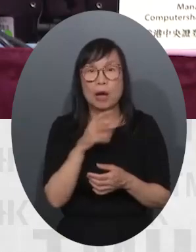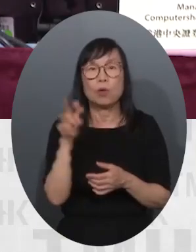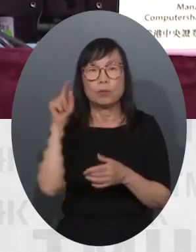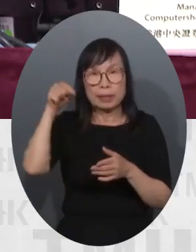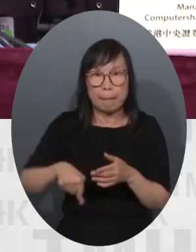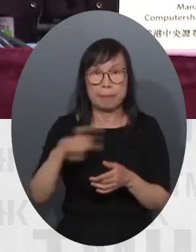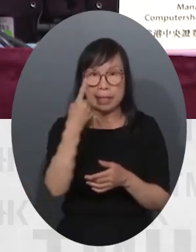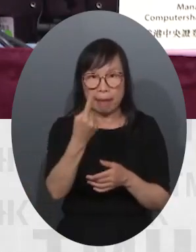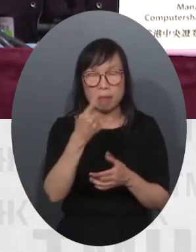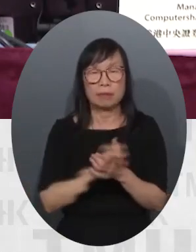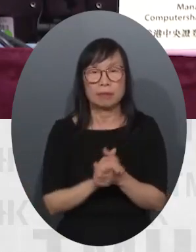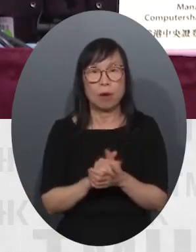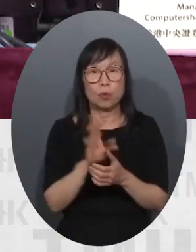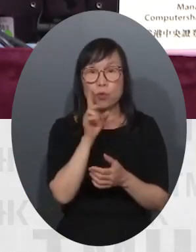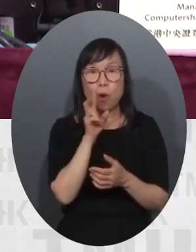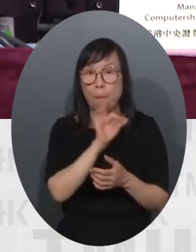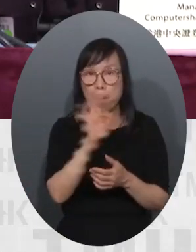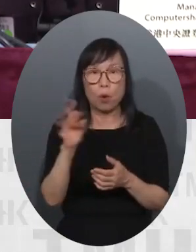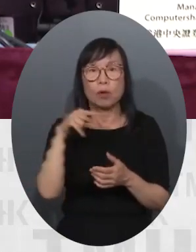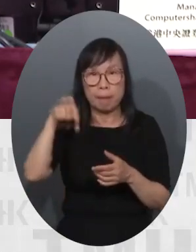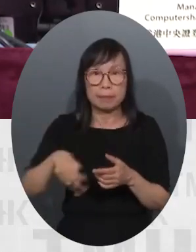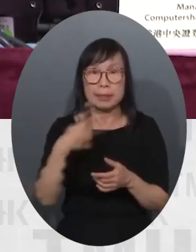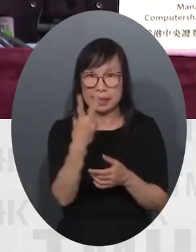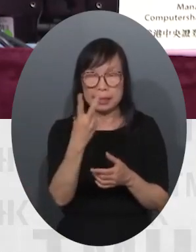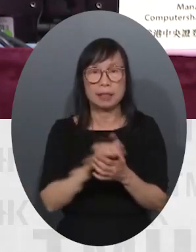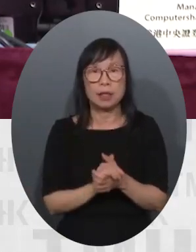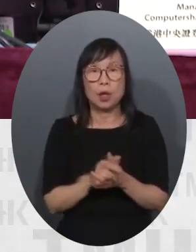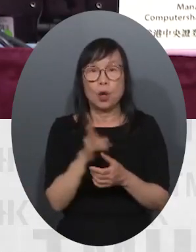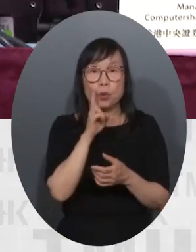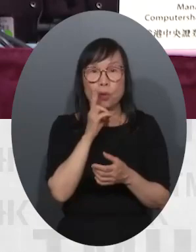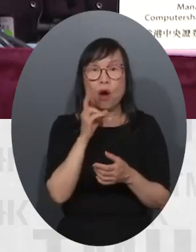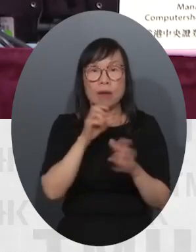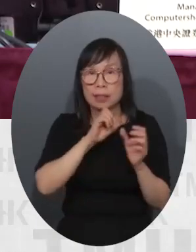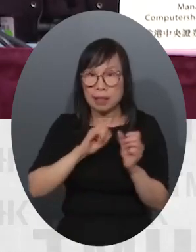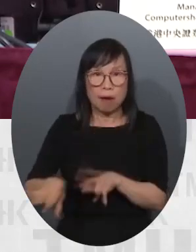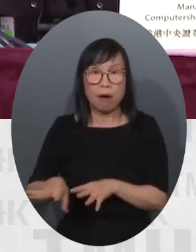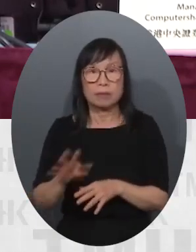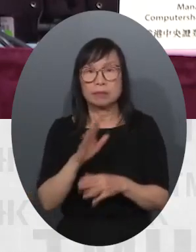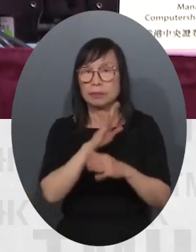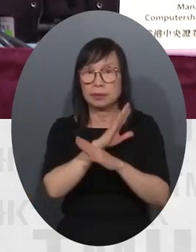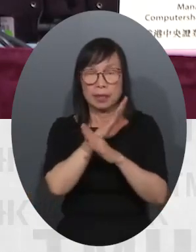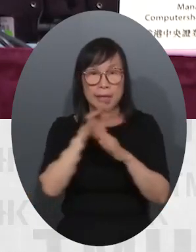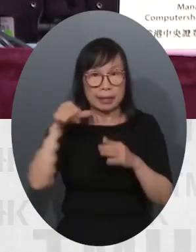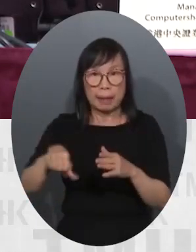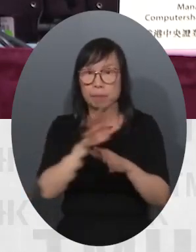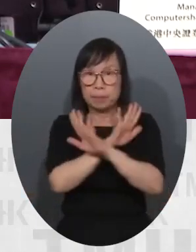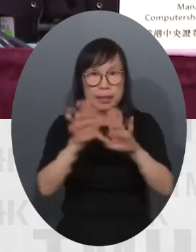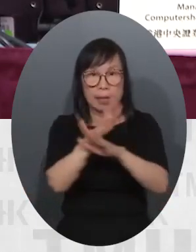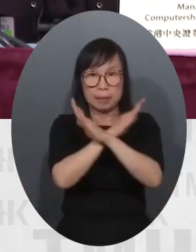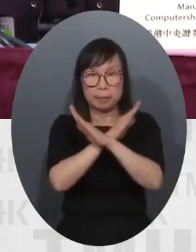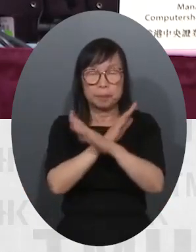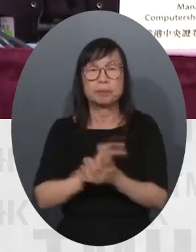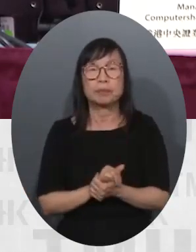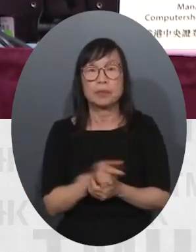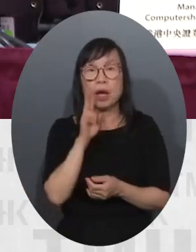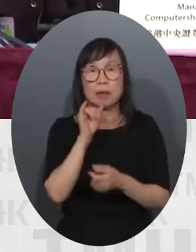一，如果沒有請按二，如果棄權請不要按任何掣，請投票。你